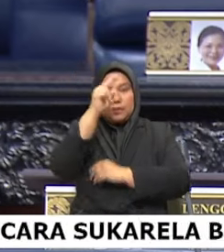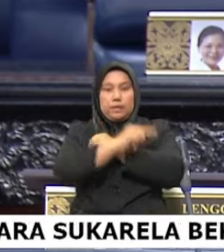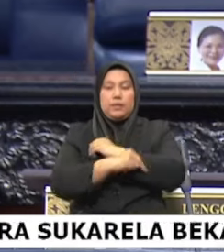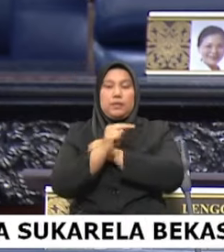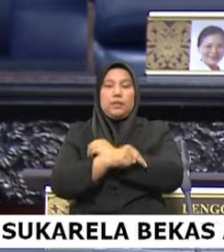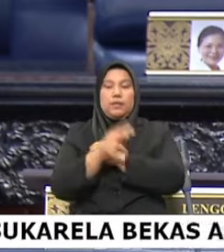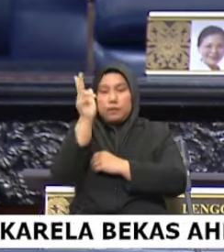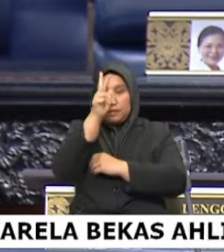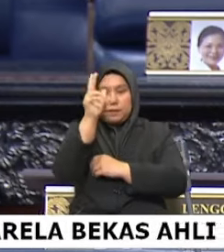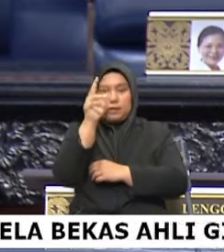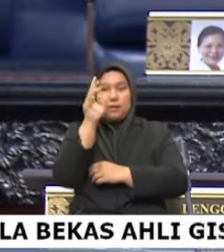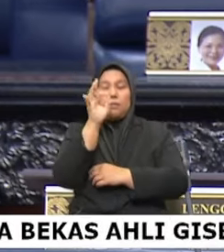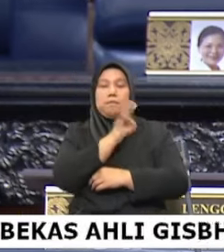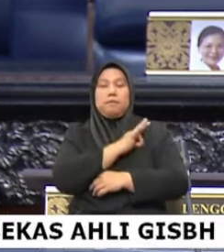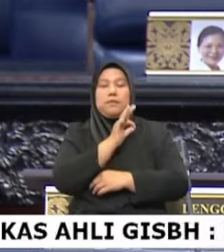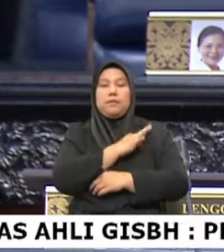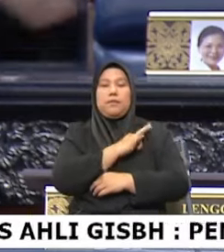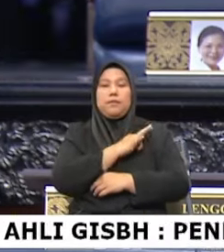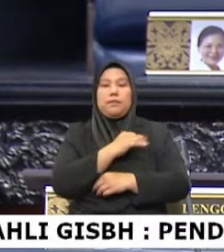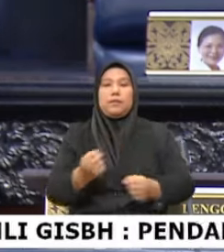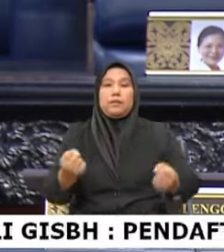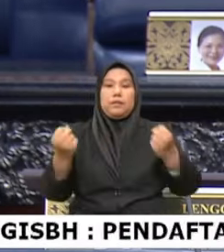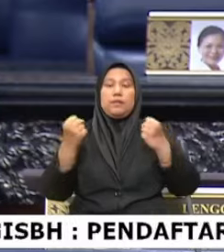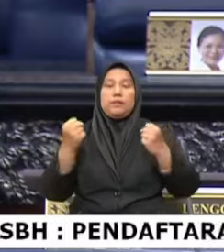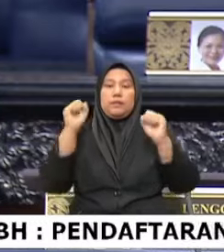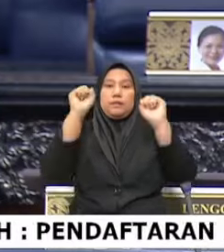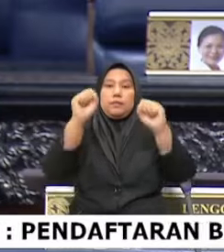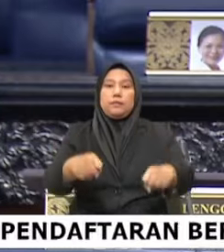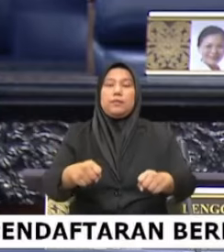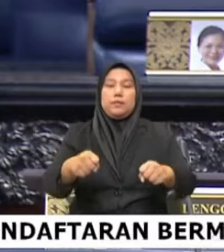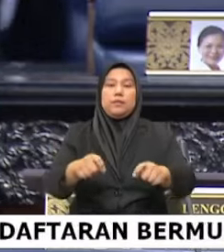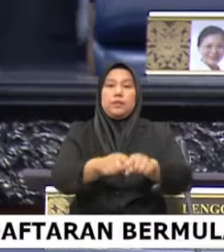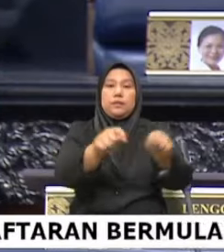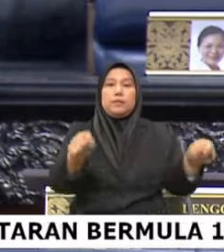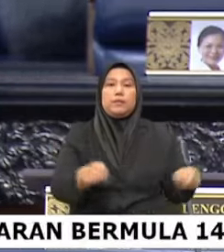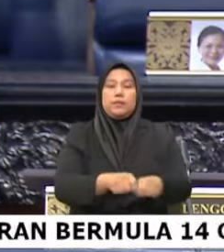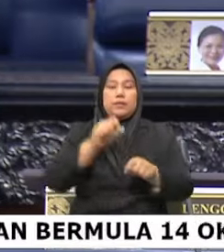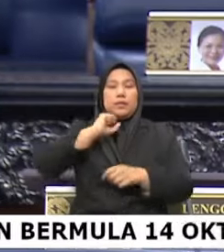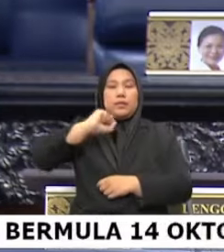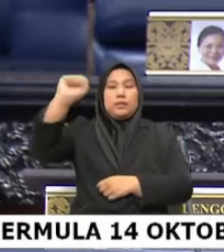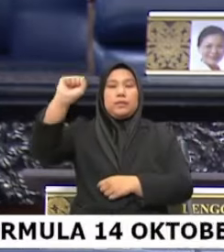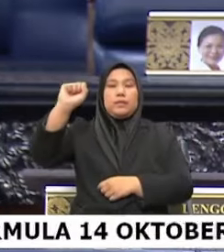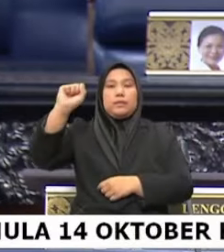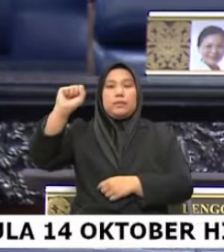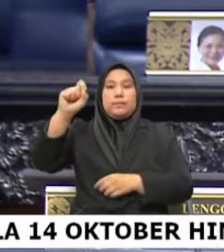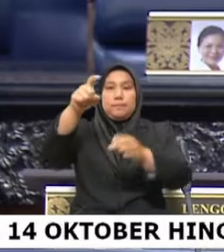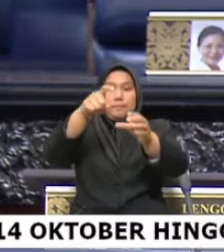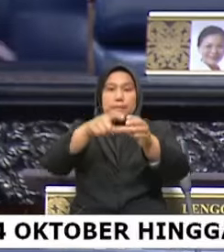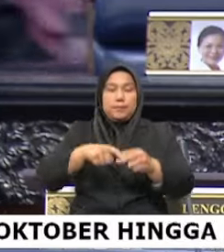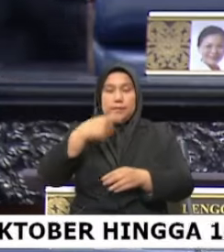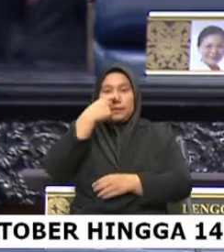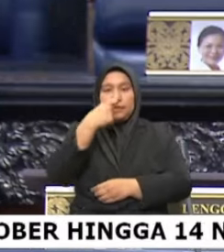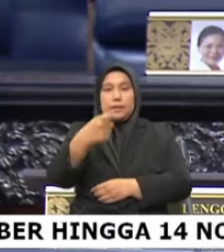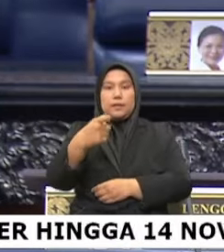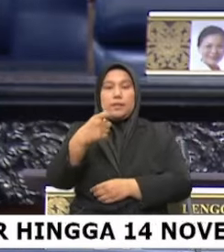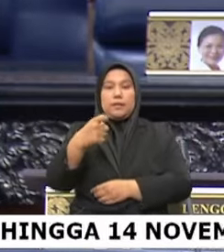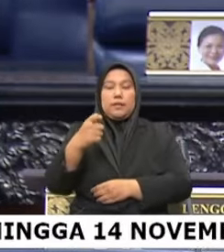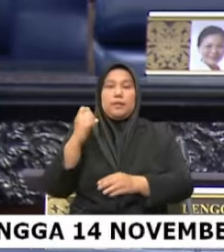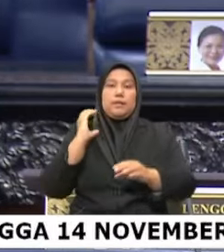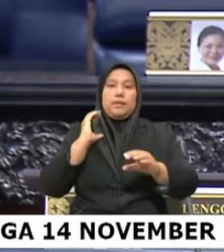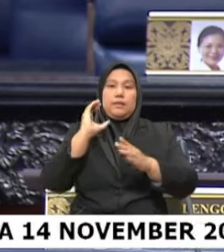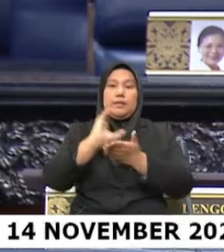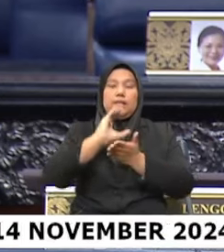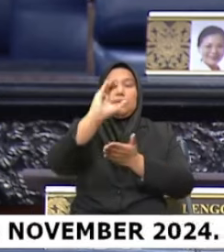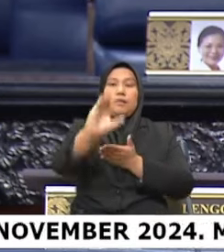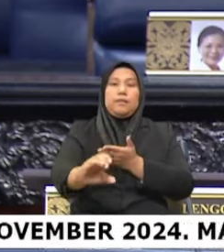akan memanfaatkan kekuatan dan keupayaan tempatan di Sabah untuk menarik pelabur dalam sektor